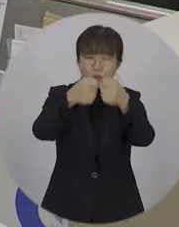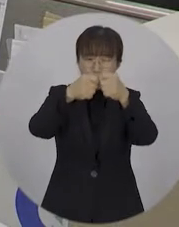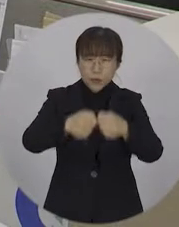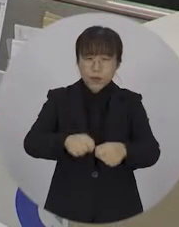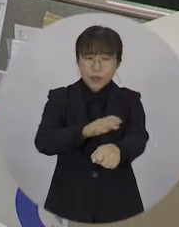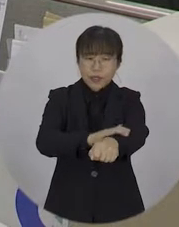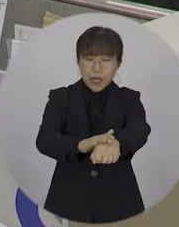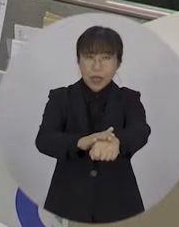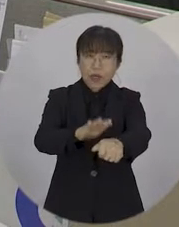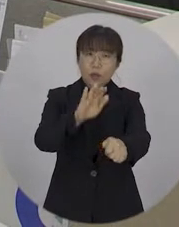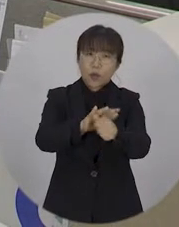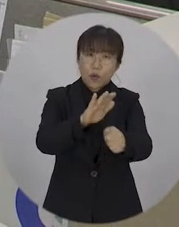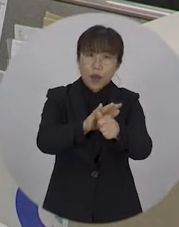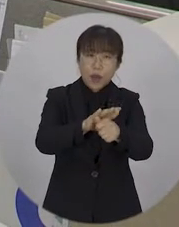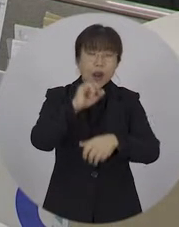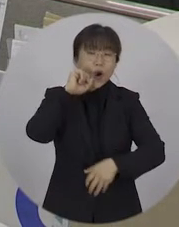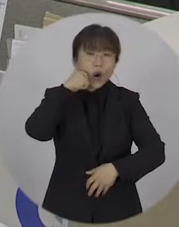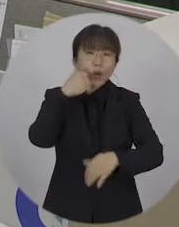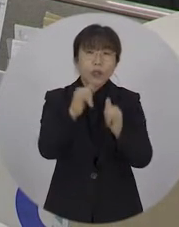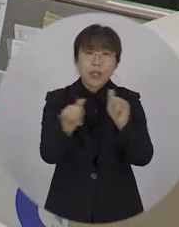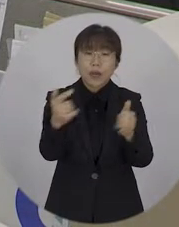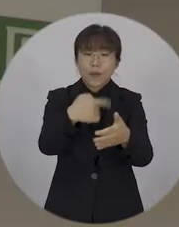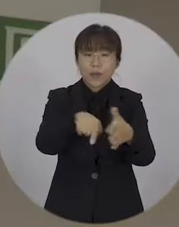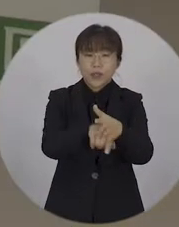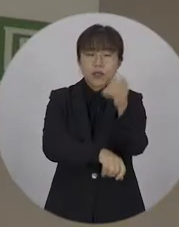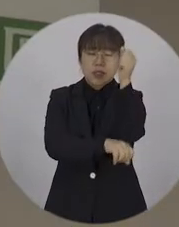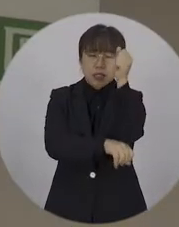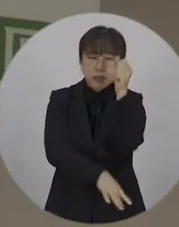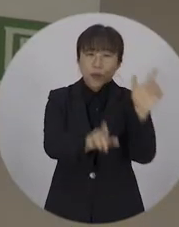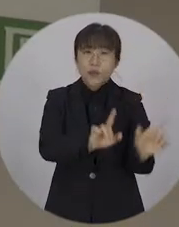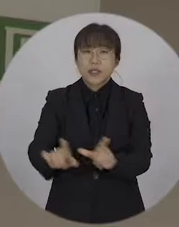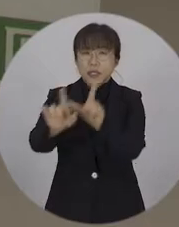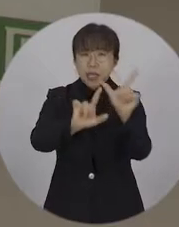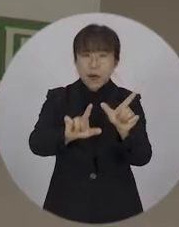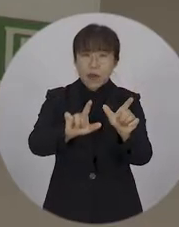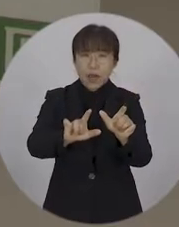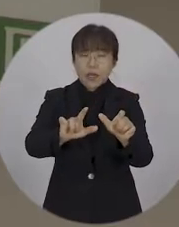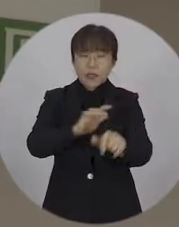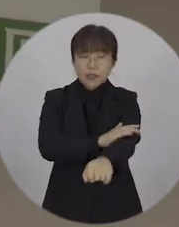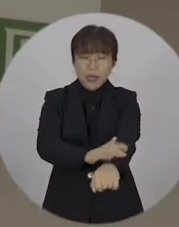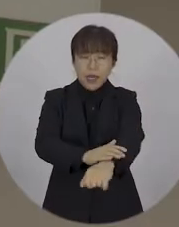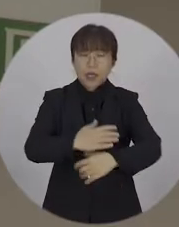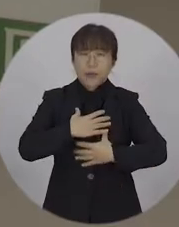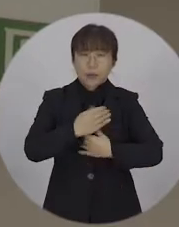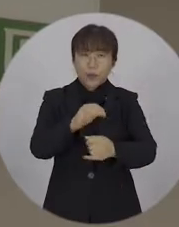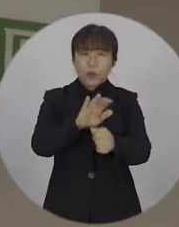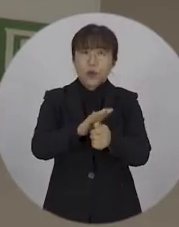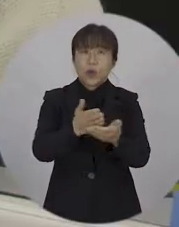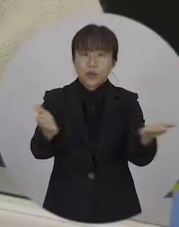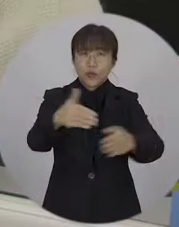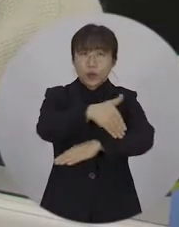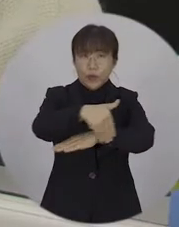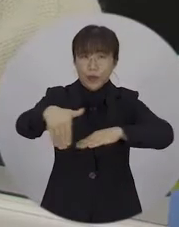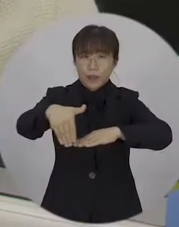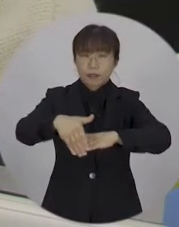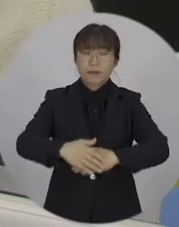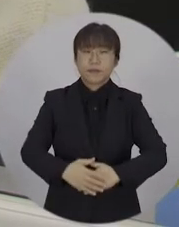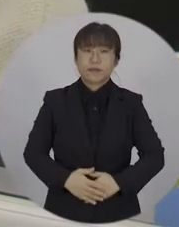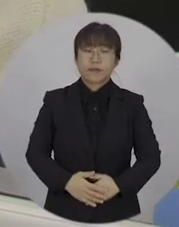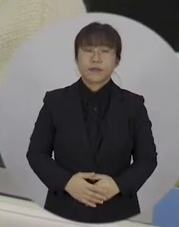촘촘한 복지 안전망을 구축하는 등 취약계층 주민의 기본 생활 보장을 한층 더 견고히 한다는 방침입니다.